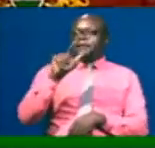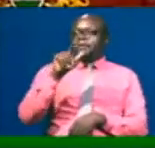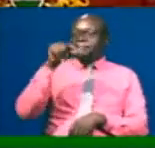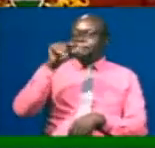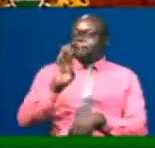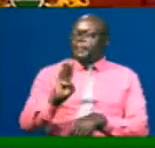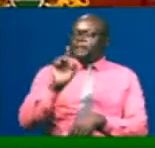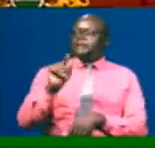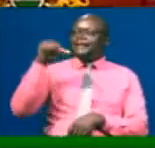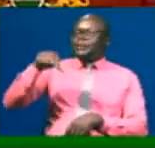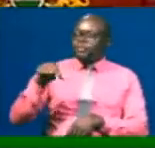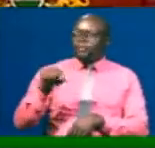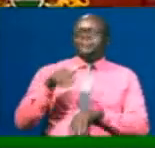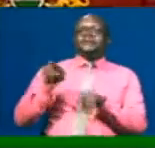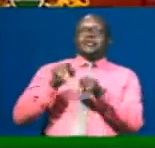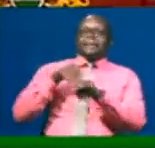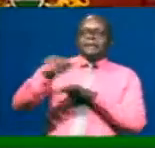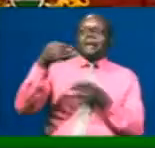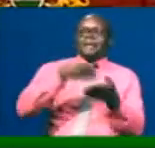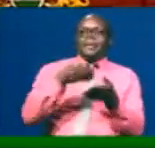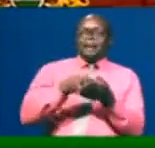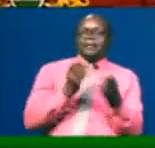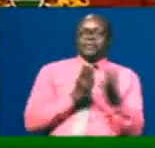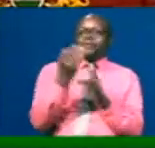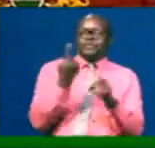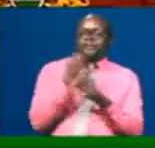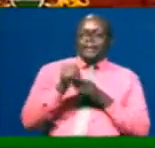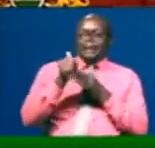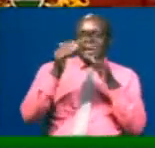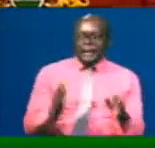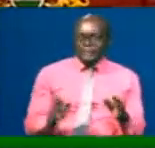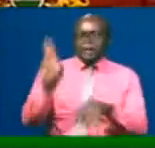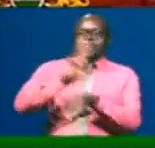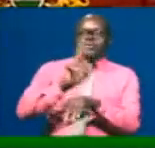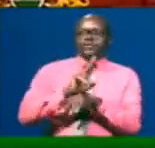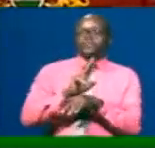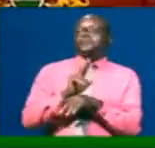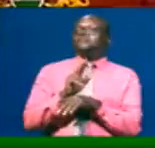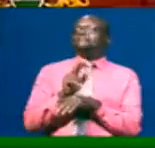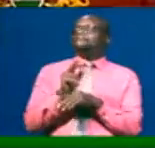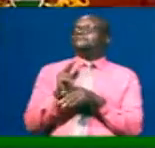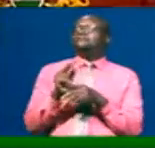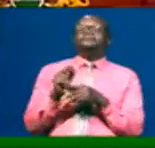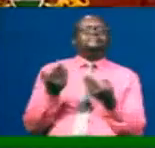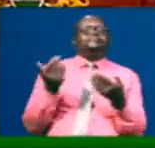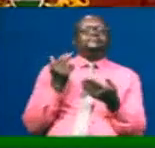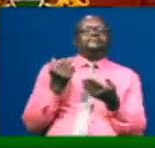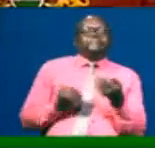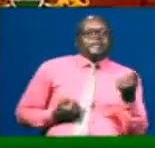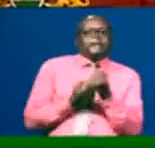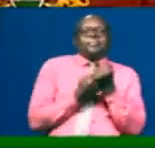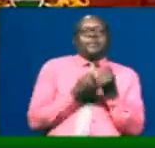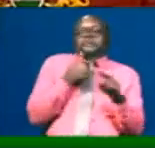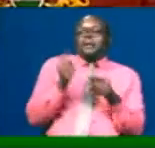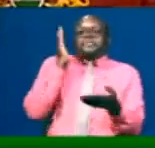kutumia pesa kufikia viongozi mbalimbali, kutumia misaada haramu ili kuweza kuleta hii tabia